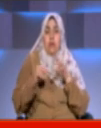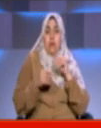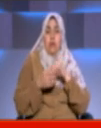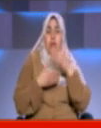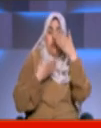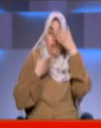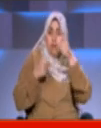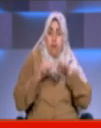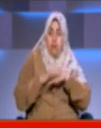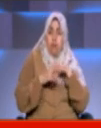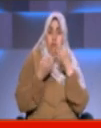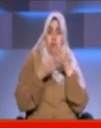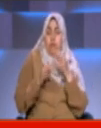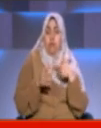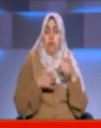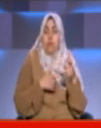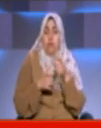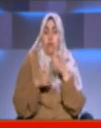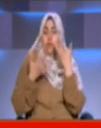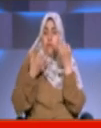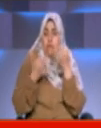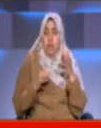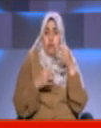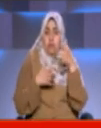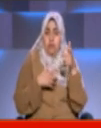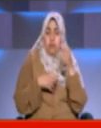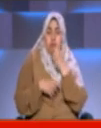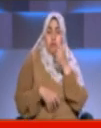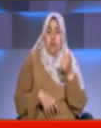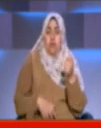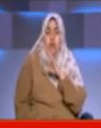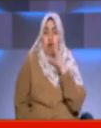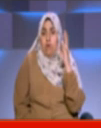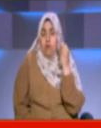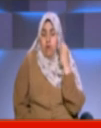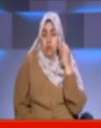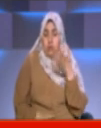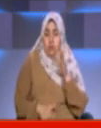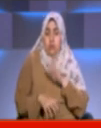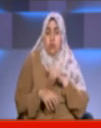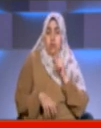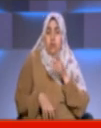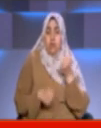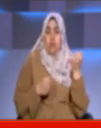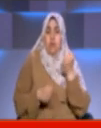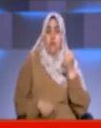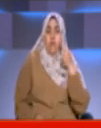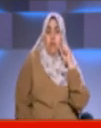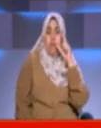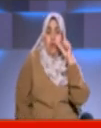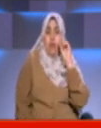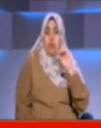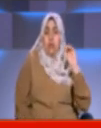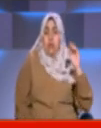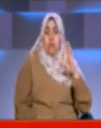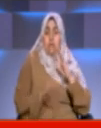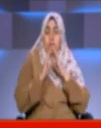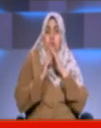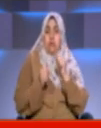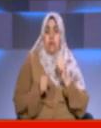وإفلاس للتنظيمات، وتأكيد على قوة الجبهة الداخلية المصرية وعلى قوة وعي المصريين